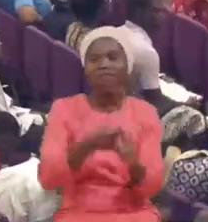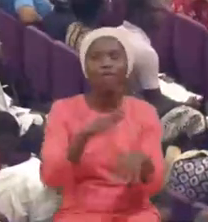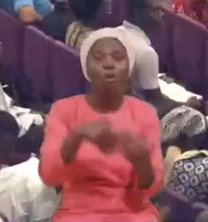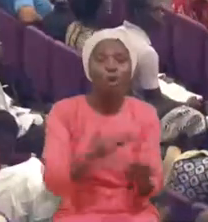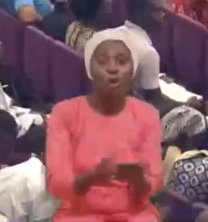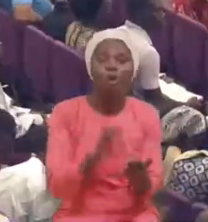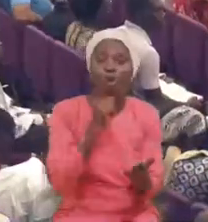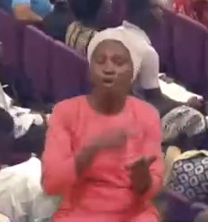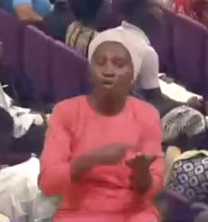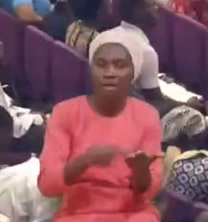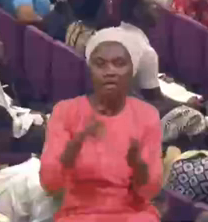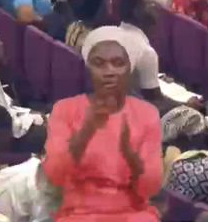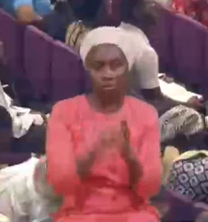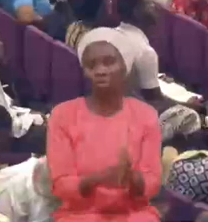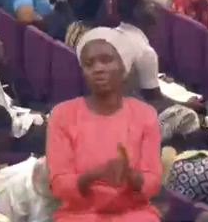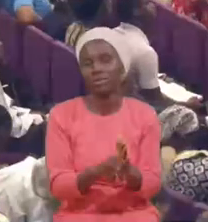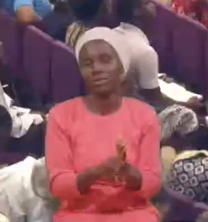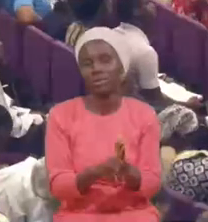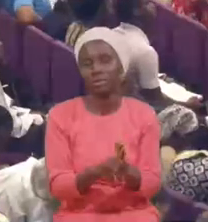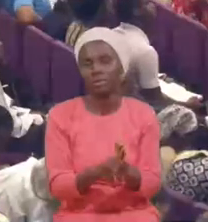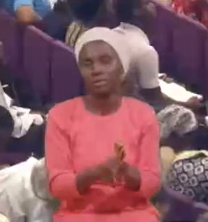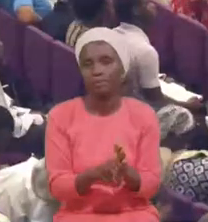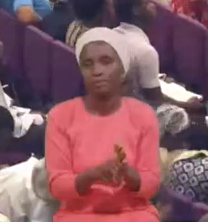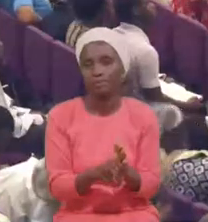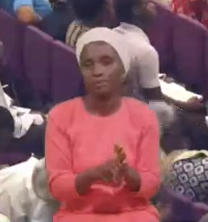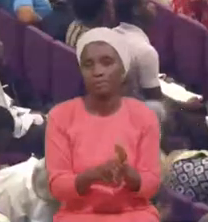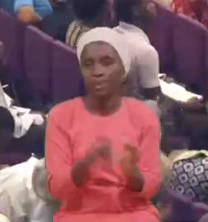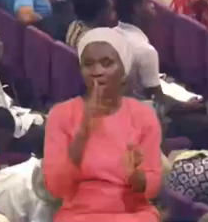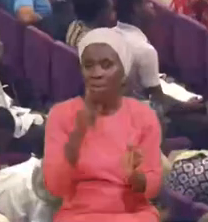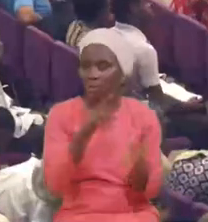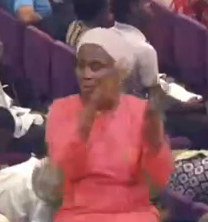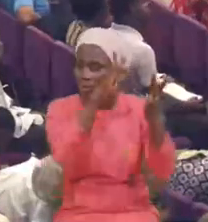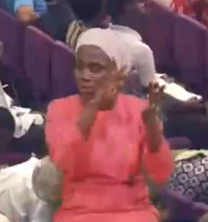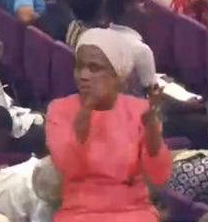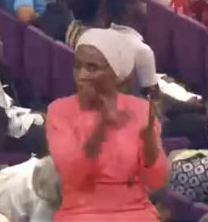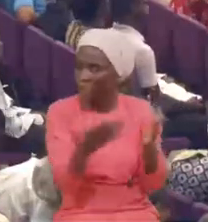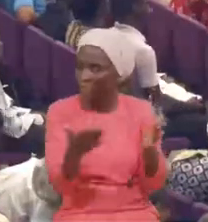Et pour nous purifier de toute iniquité.